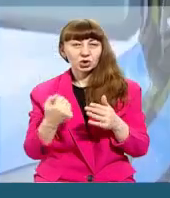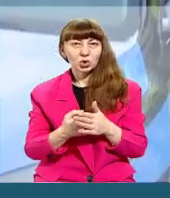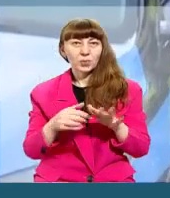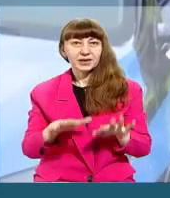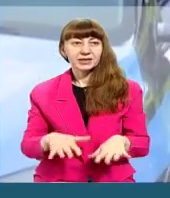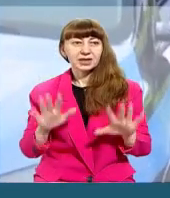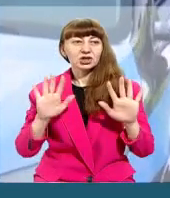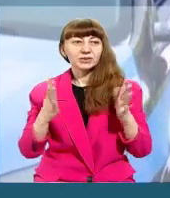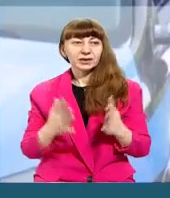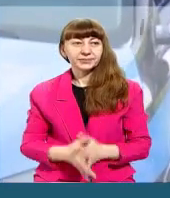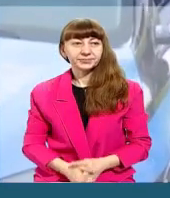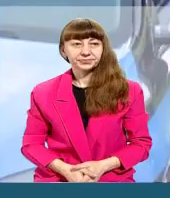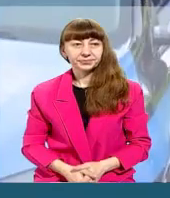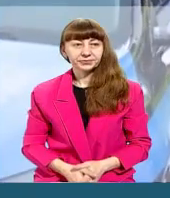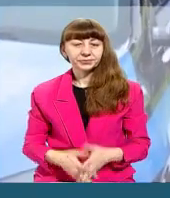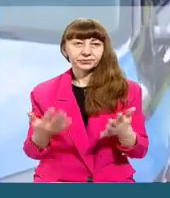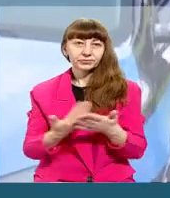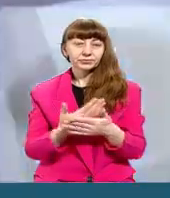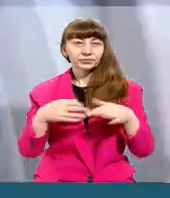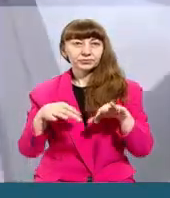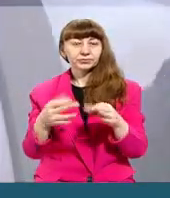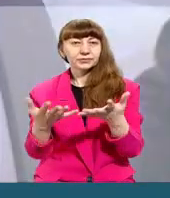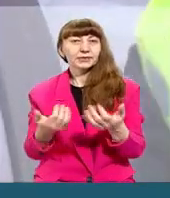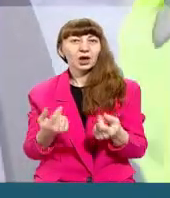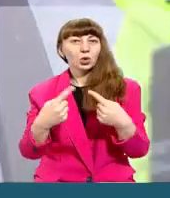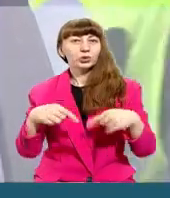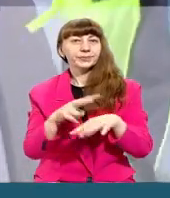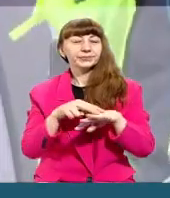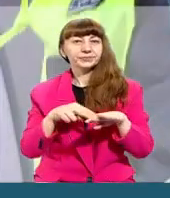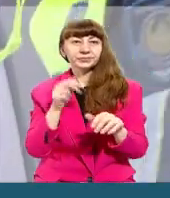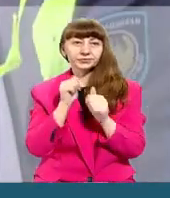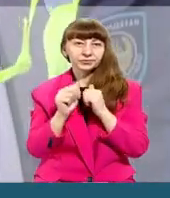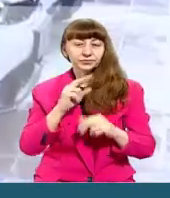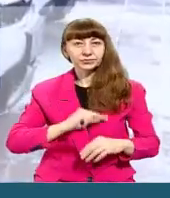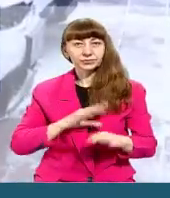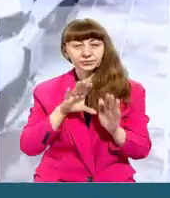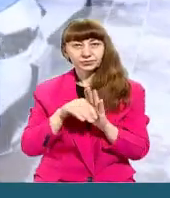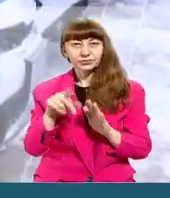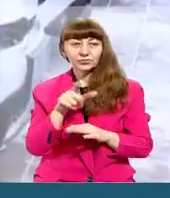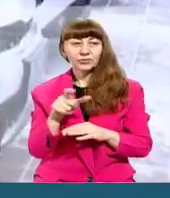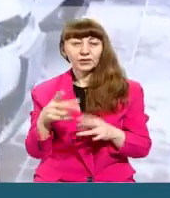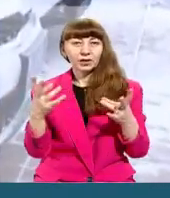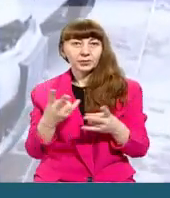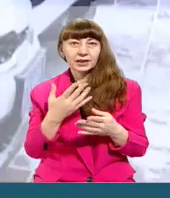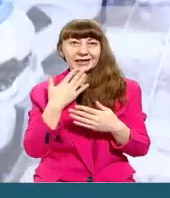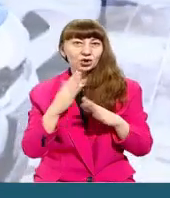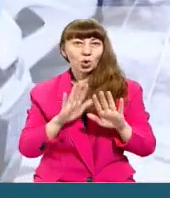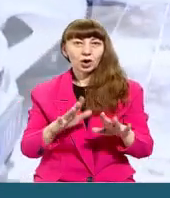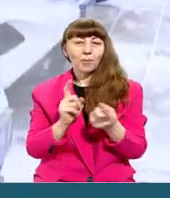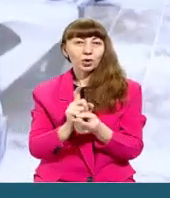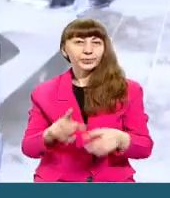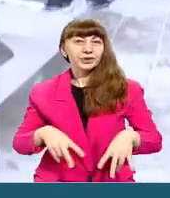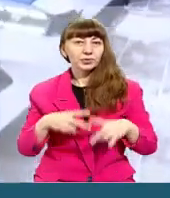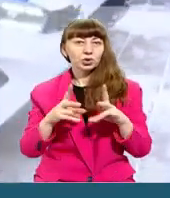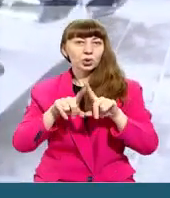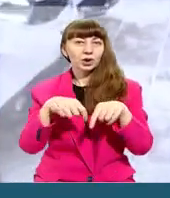происшествие. Новые автомобили получили и участковые инспекторы. Именно они чаще всего работают с людьми. При необходимости не только борются с преступностью,